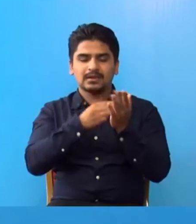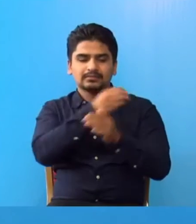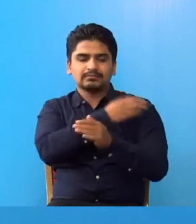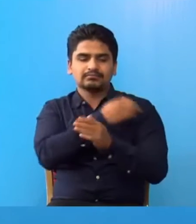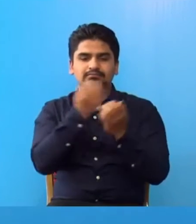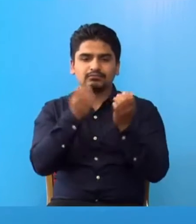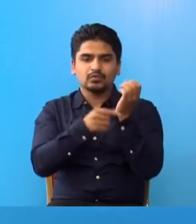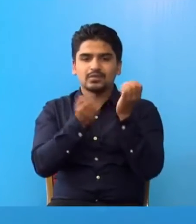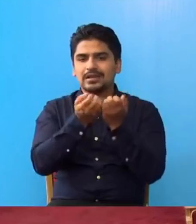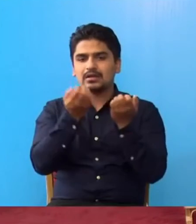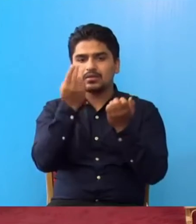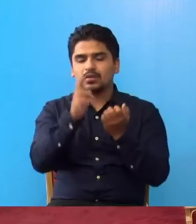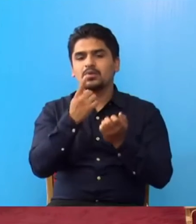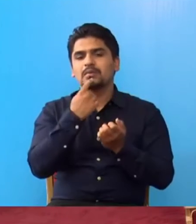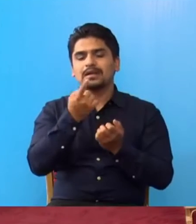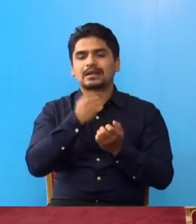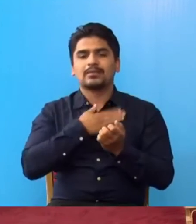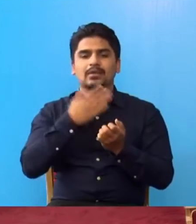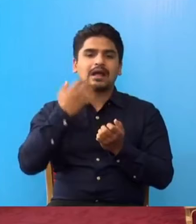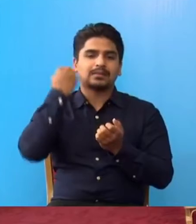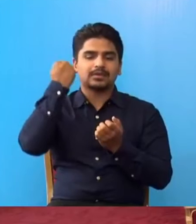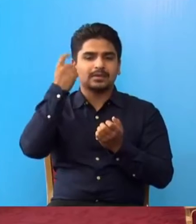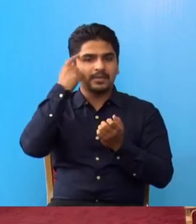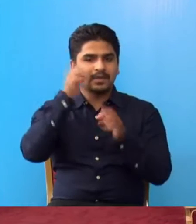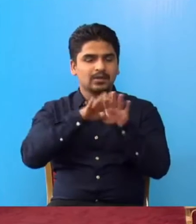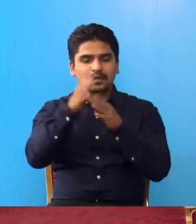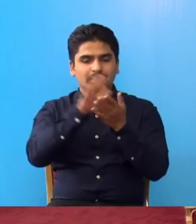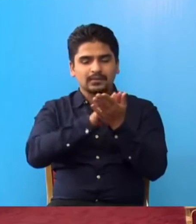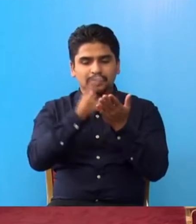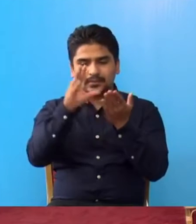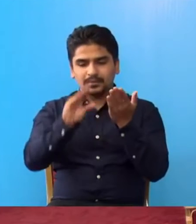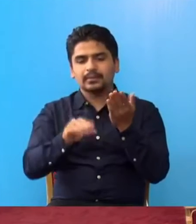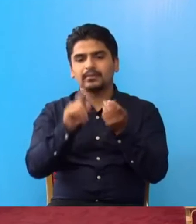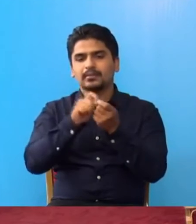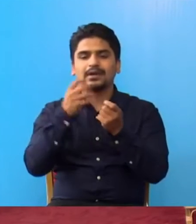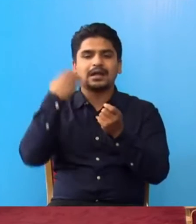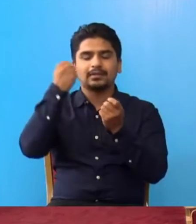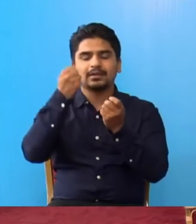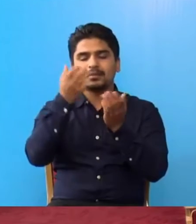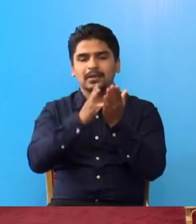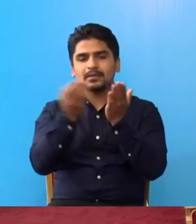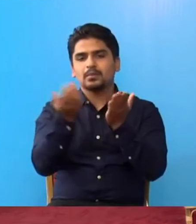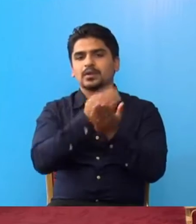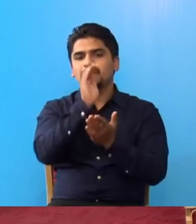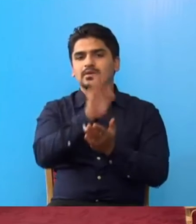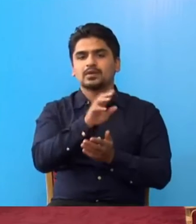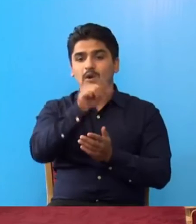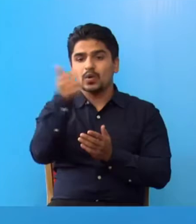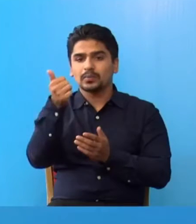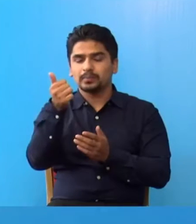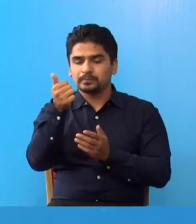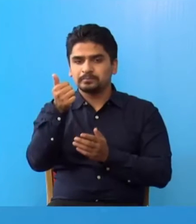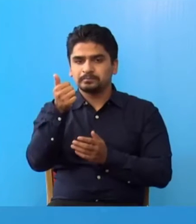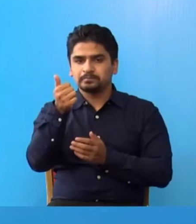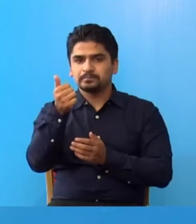खता हूंघ्छन हा न शाखए उनलसर यू